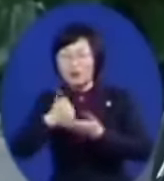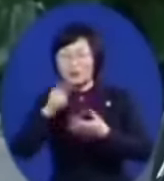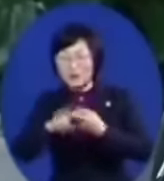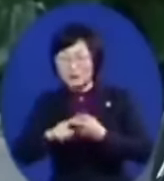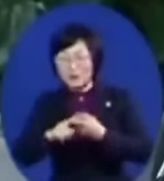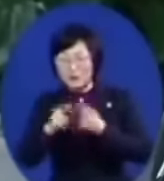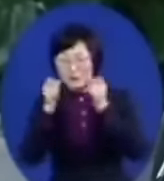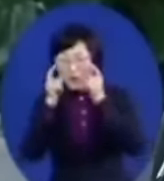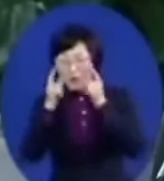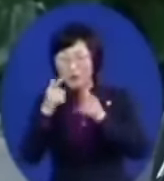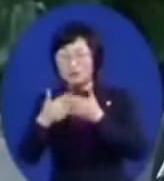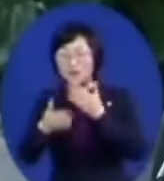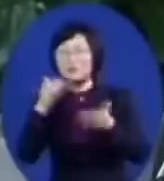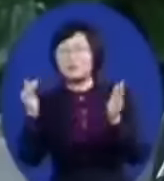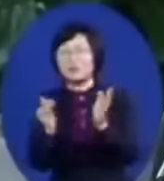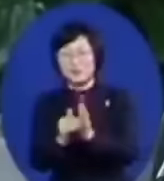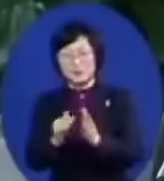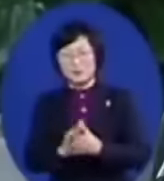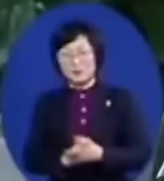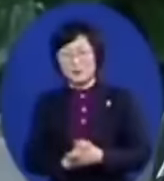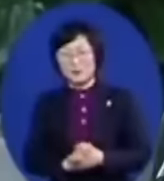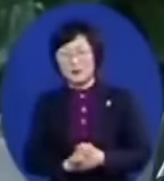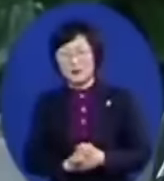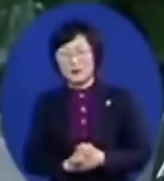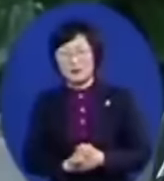말씀을 전했습니다.